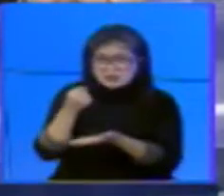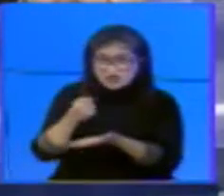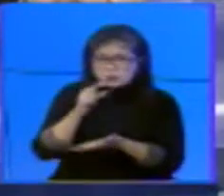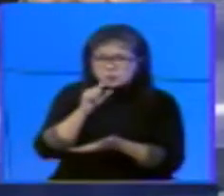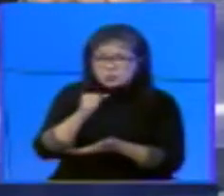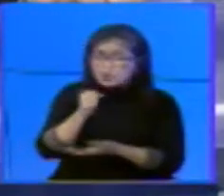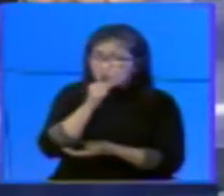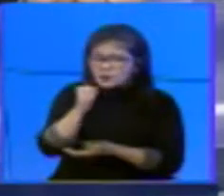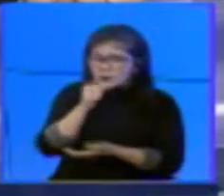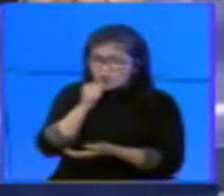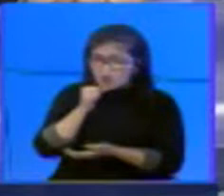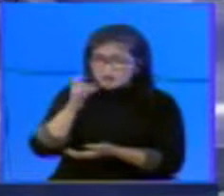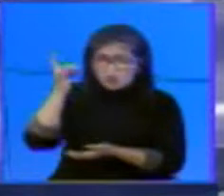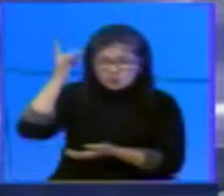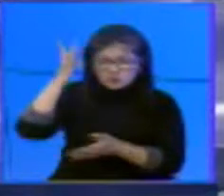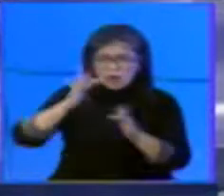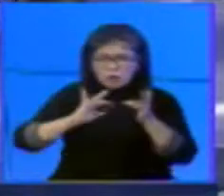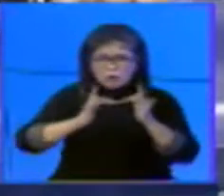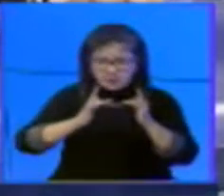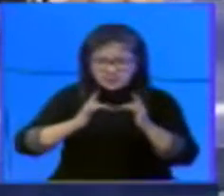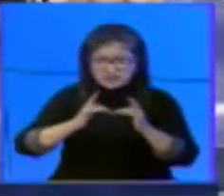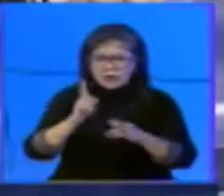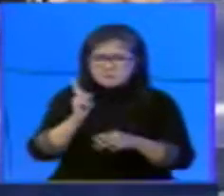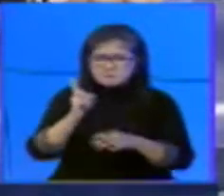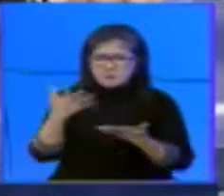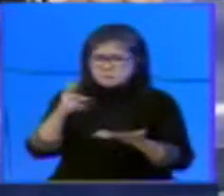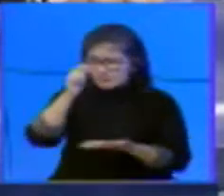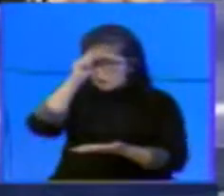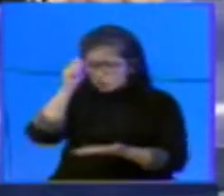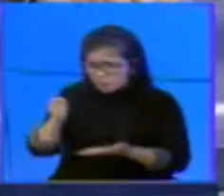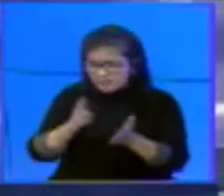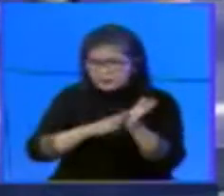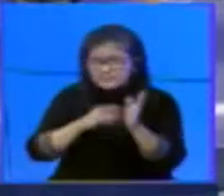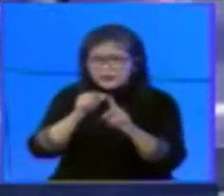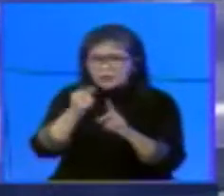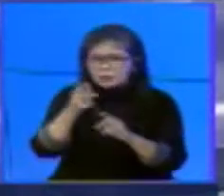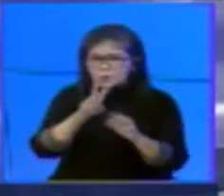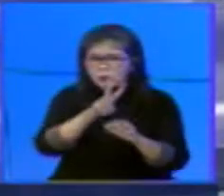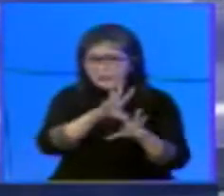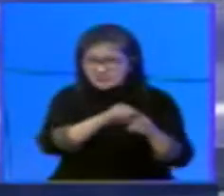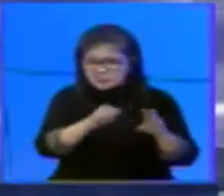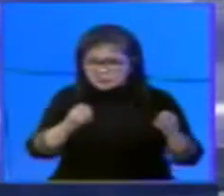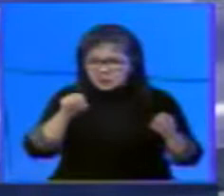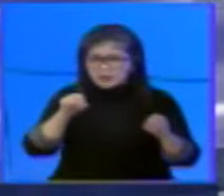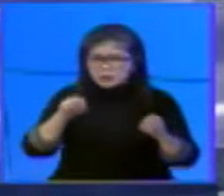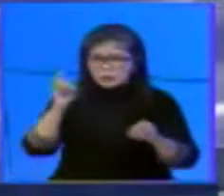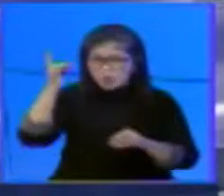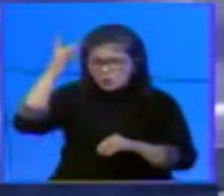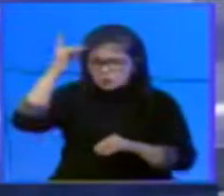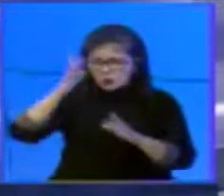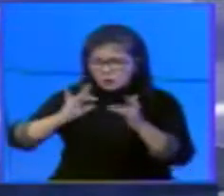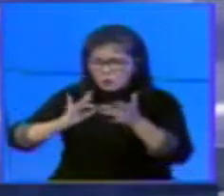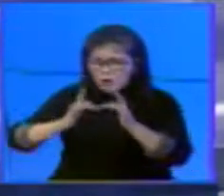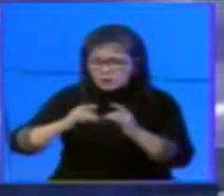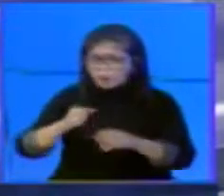ojek online. Kegiatan ini sebagai apresiasi MPR RI kepada kedua profesi, wartawan dan pengemudi ojek online yang